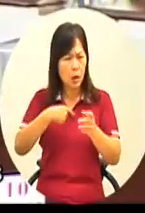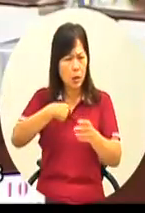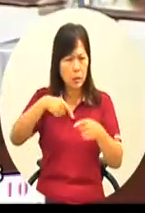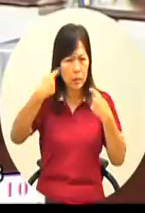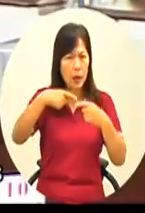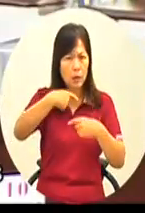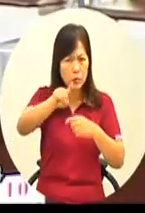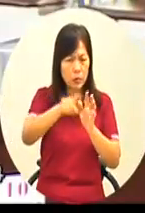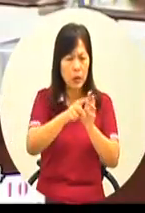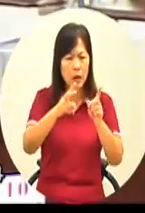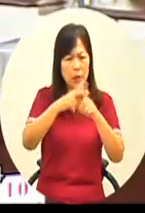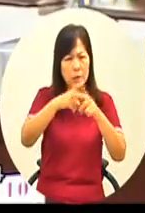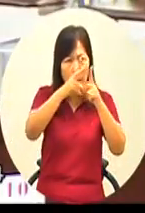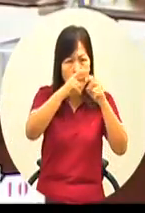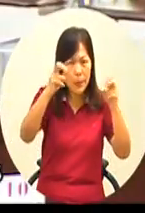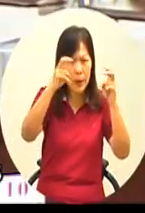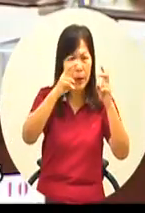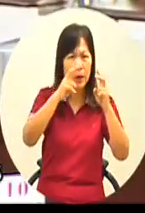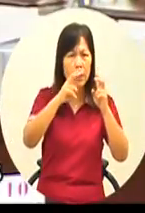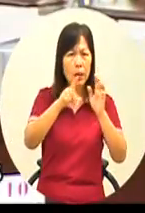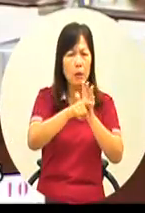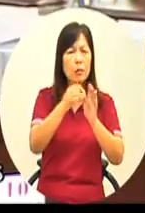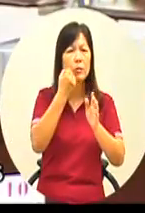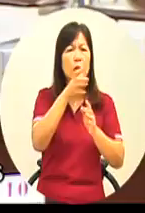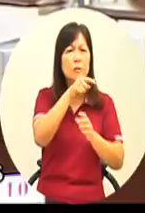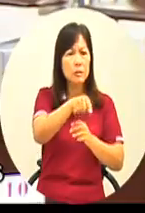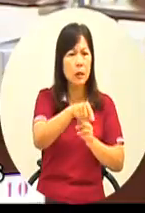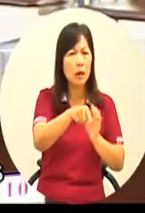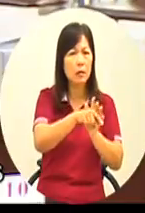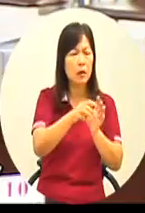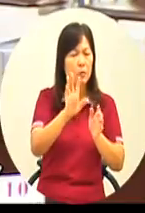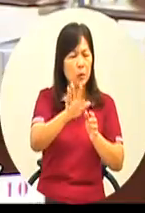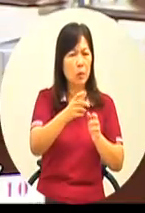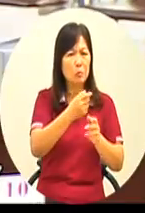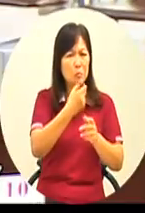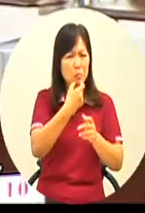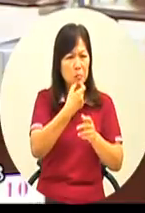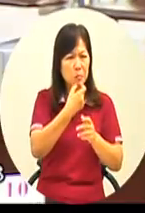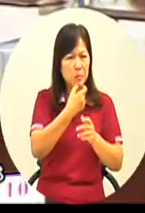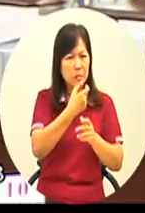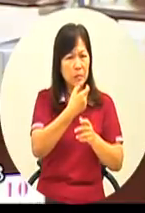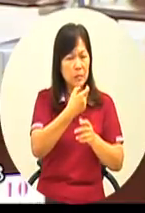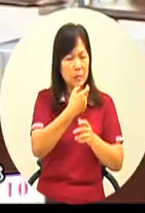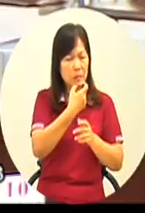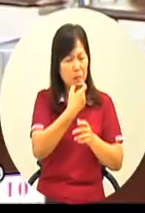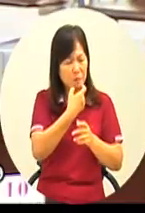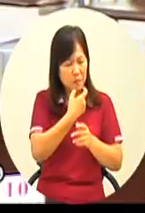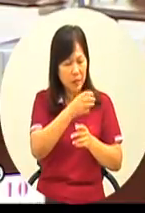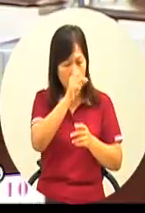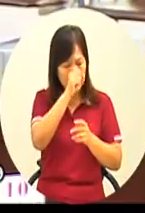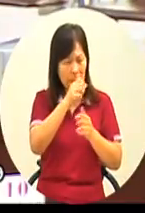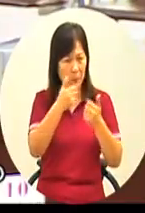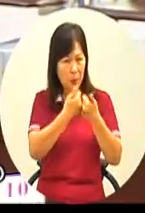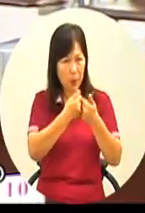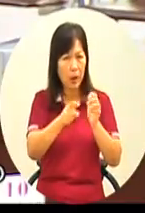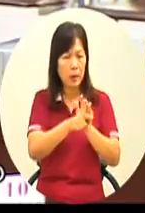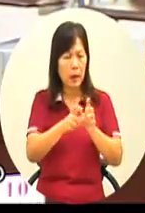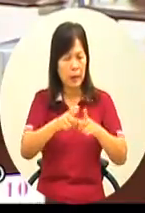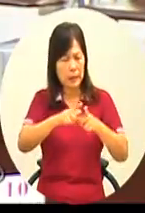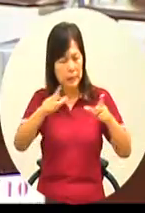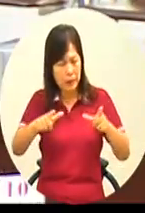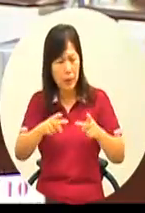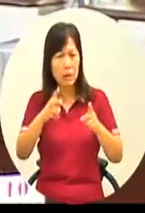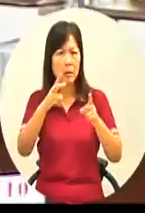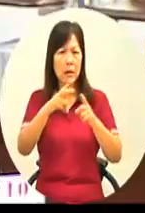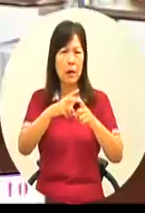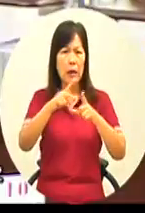景的庙啊。哎，真正做社经呢，但是有祖先呢，做祖先呢嘛，不管它规模大还是小了，大经的吼，人嘛